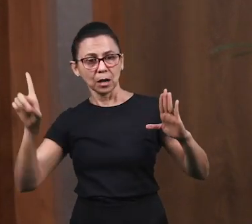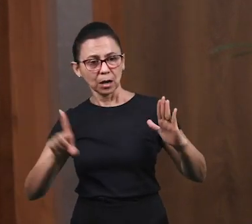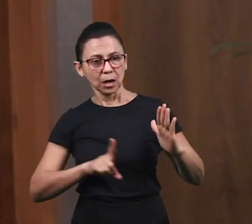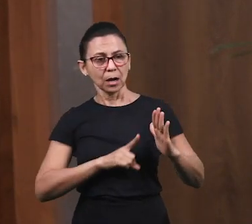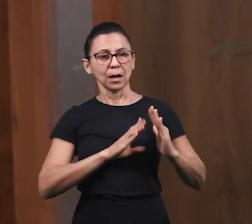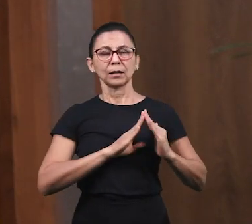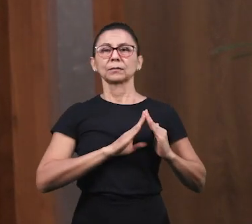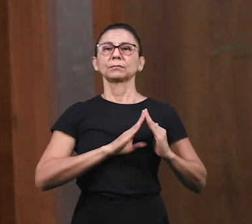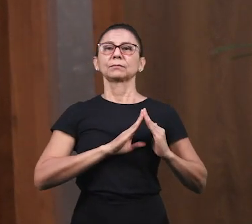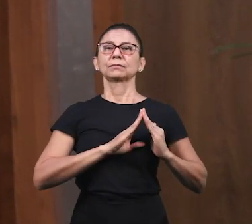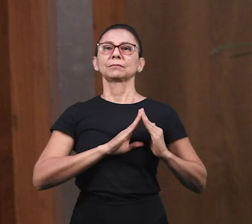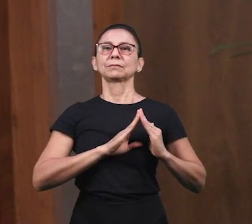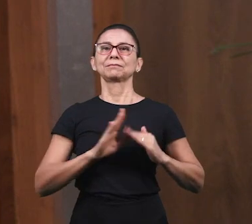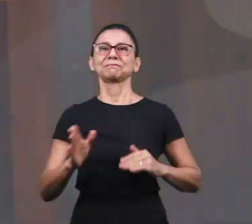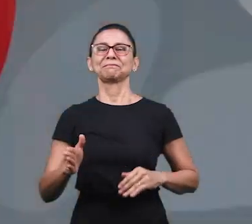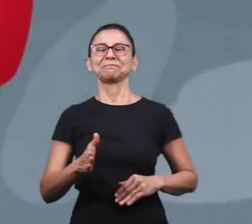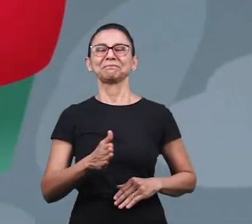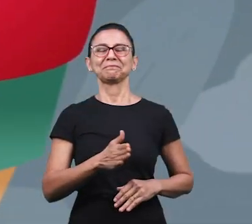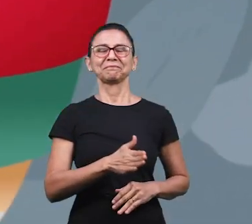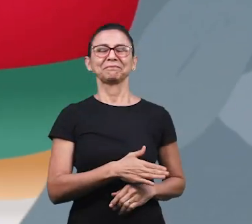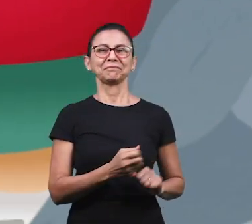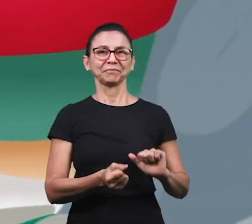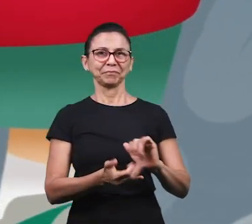venha ficar sempre acesa.